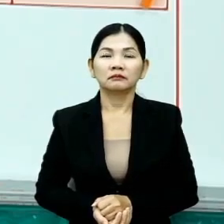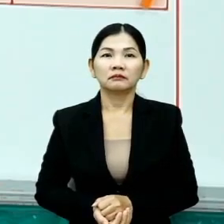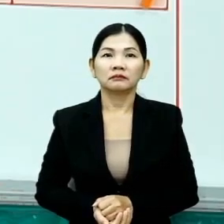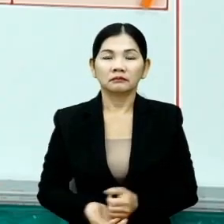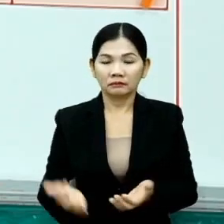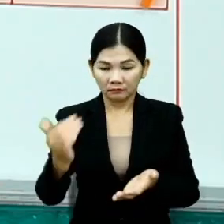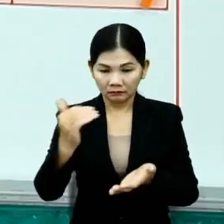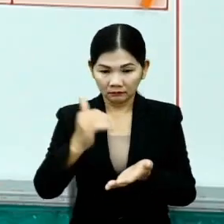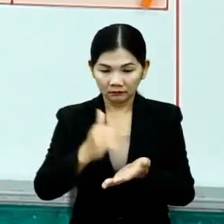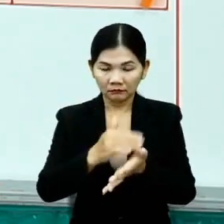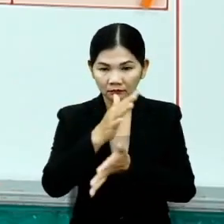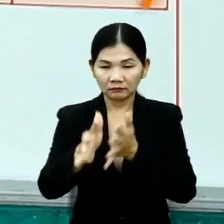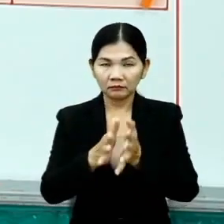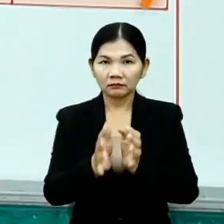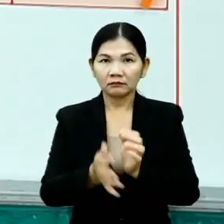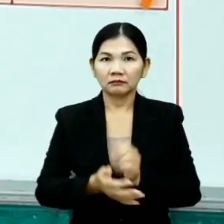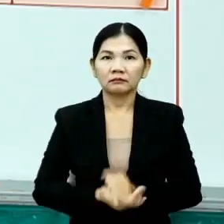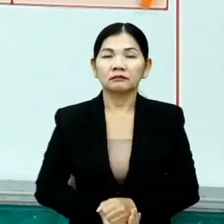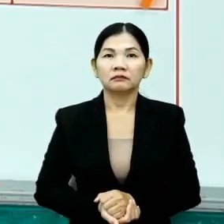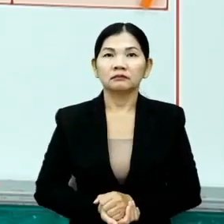ăn làng